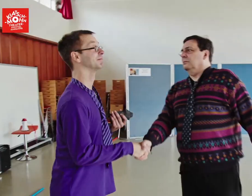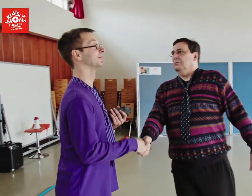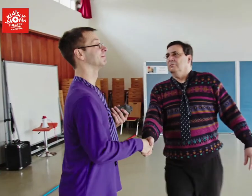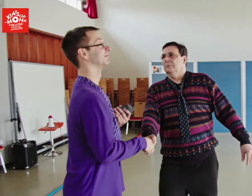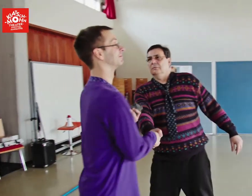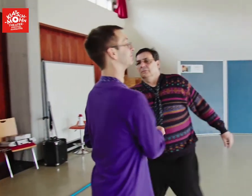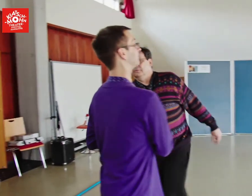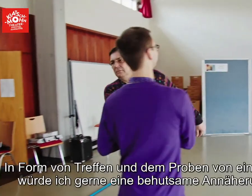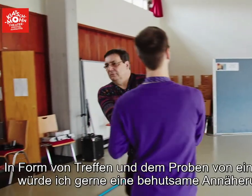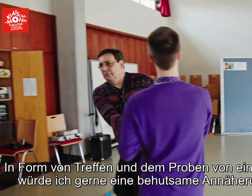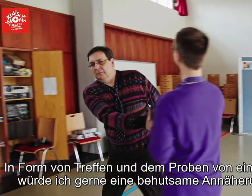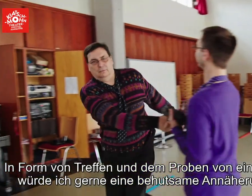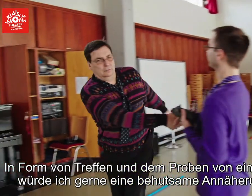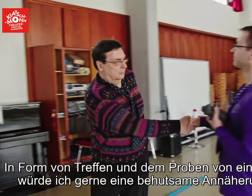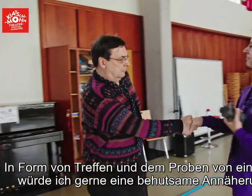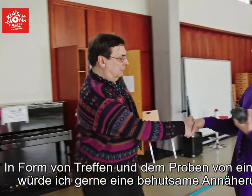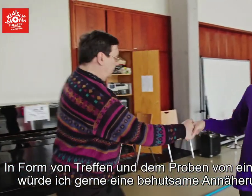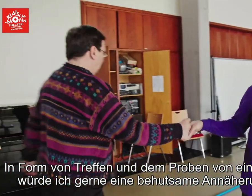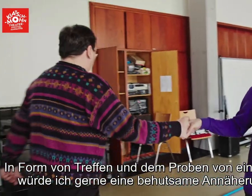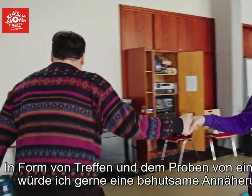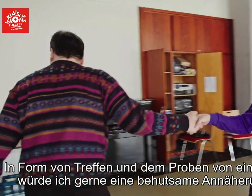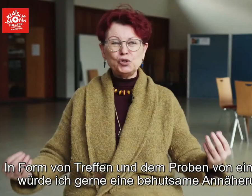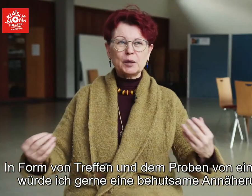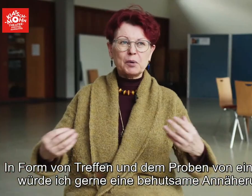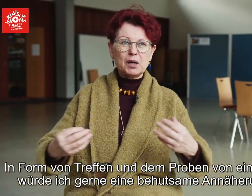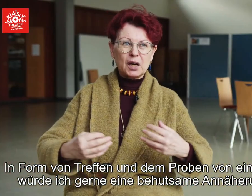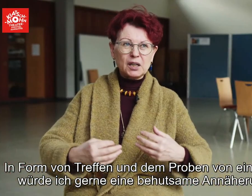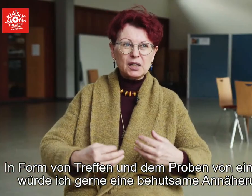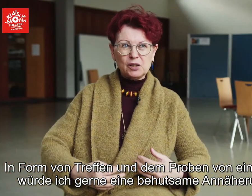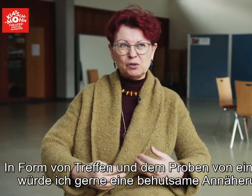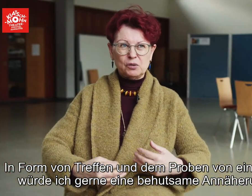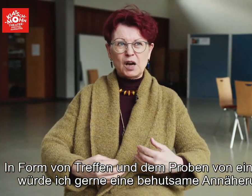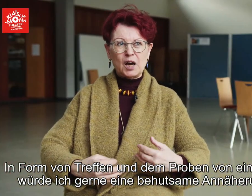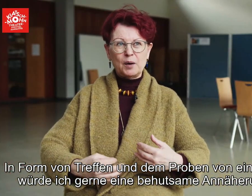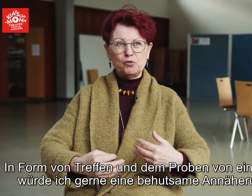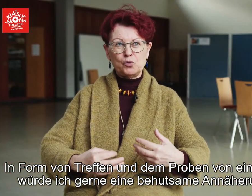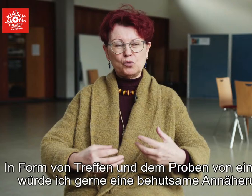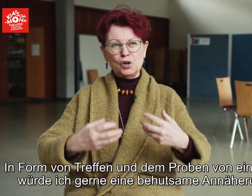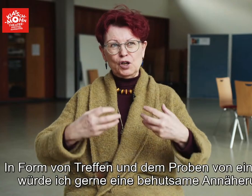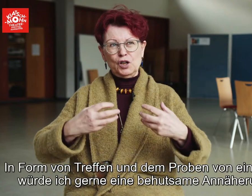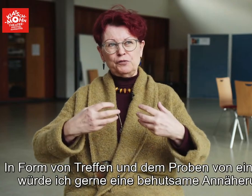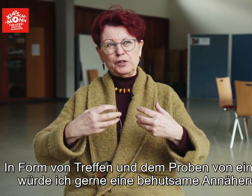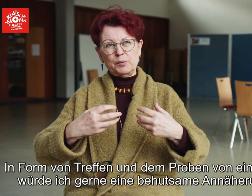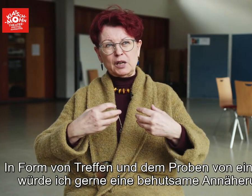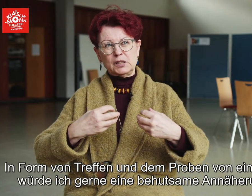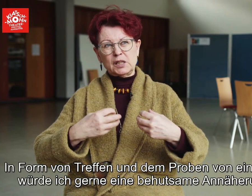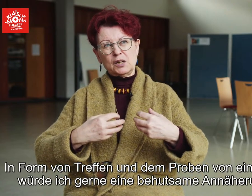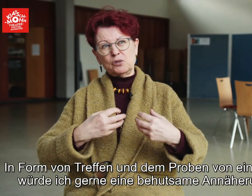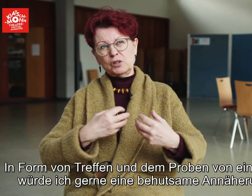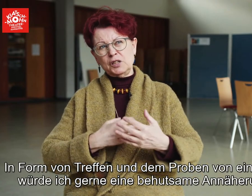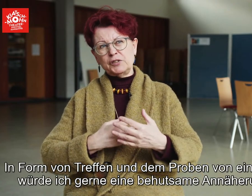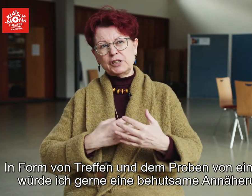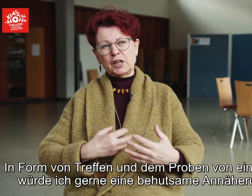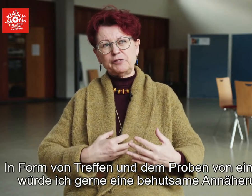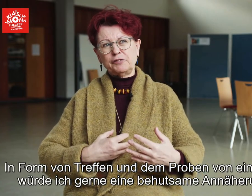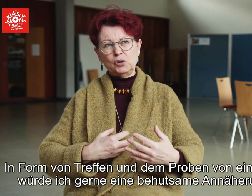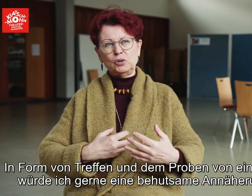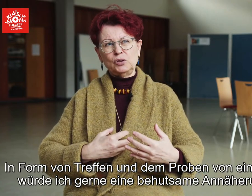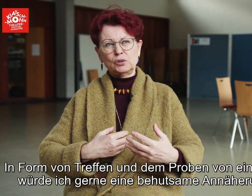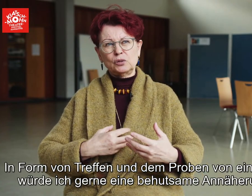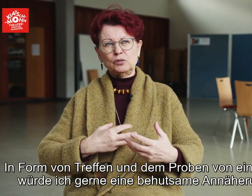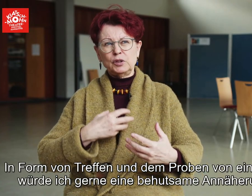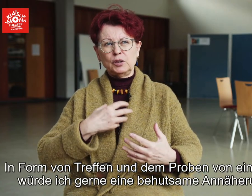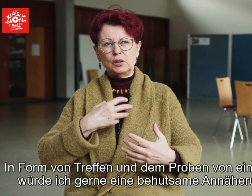Planeten. So, und ich würde dann ganz gerne so eine behutsame Annäherung haben, wo wir mal sagen, okay, wir